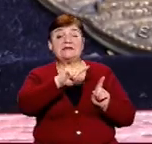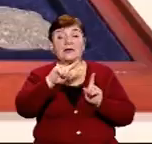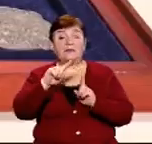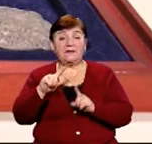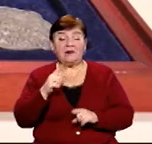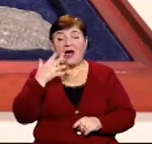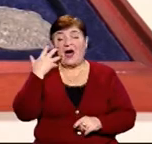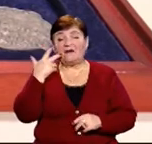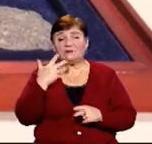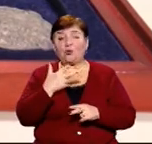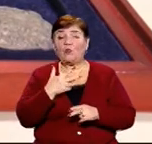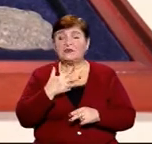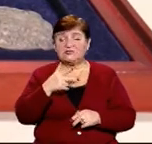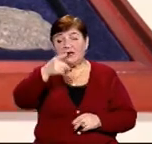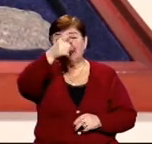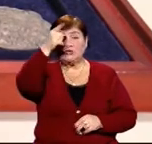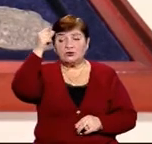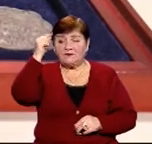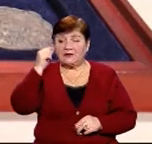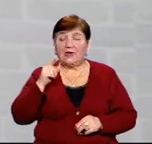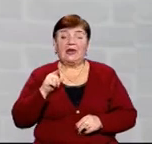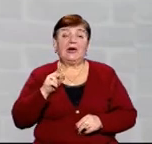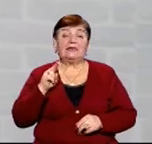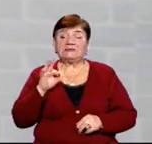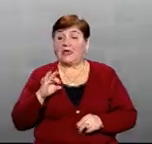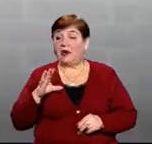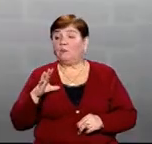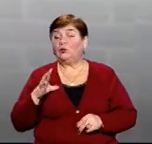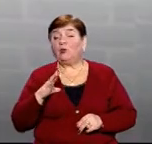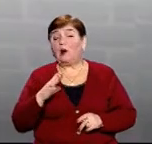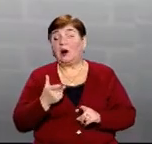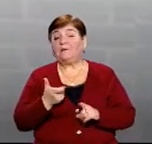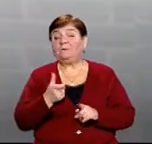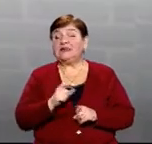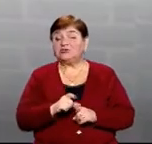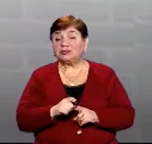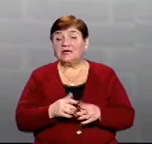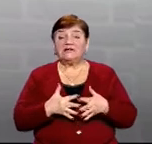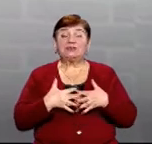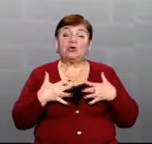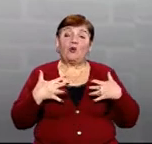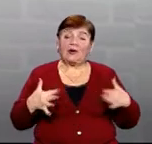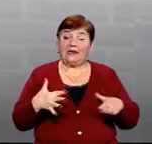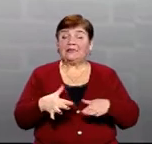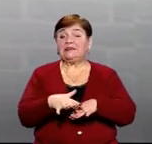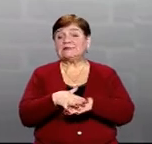в часи Австро-Угорщини та Чехословаччини. Творилася Перша Чехословацька Республіка. І тоді більш широкі верстви населення